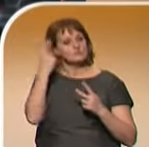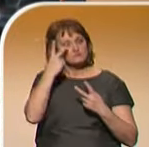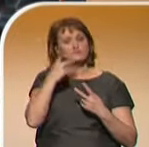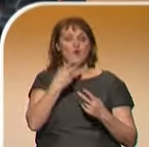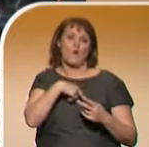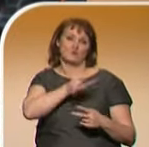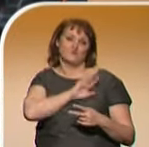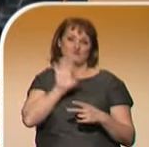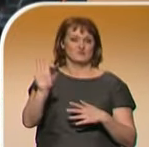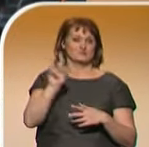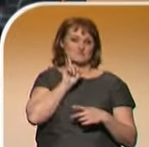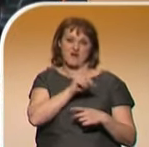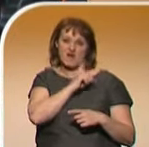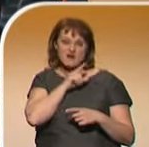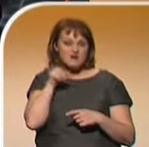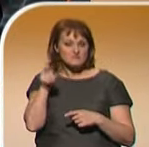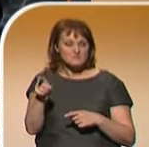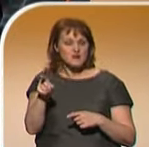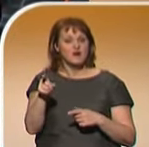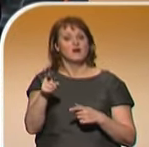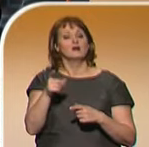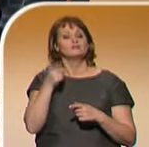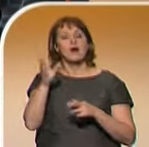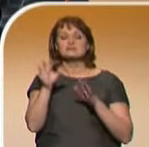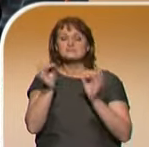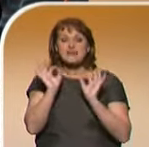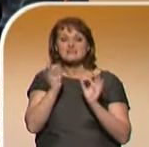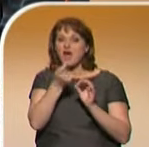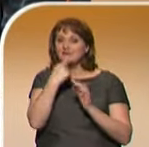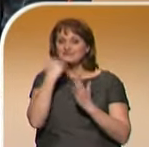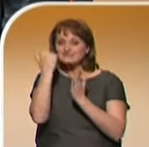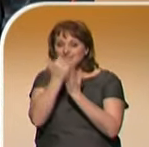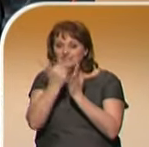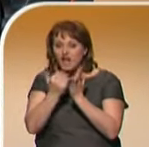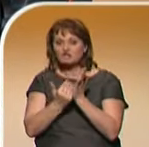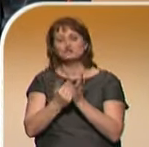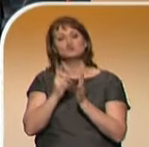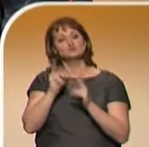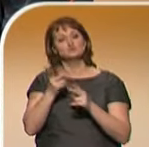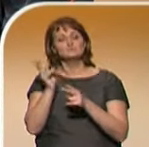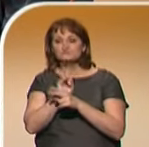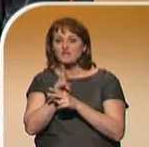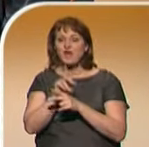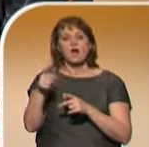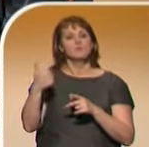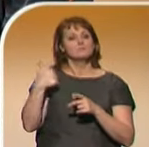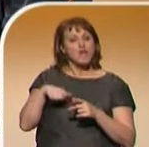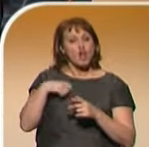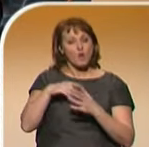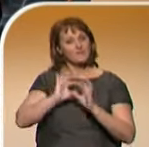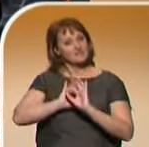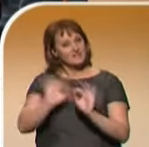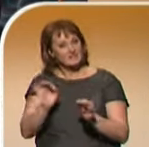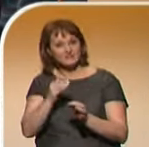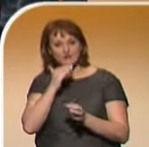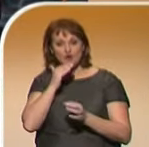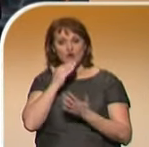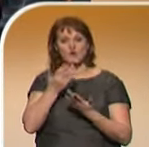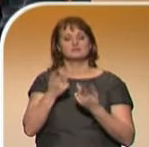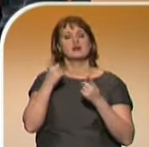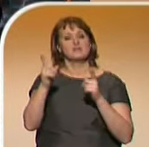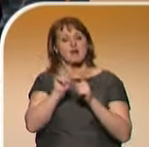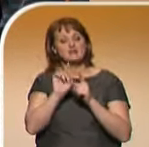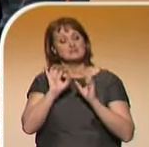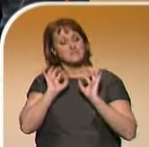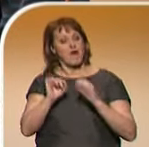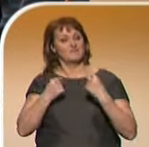maminka, vaří podle speciálních jídelníčků, musí se to hlídat, aby to dítě mělo dostatek bílkovin a prostě aby tam byl zachován